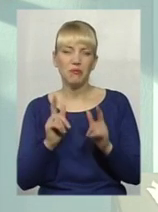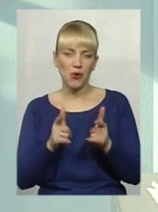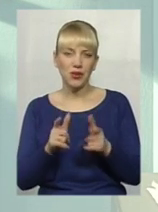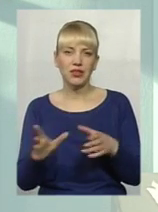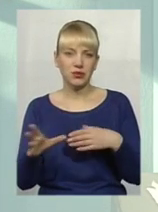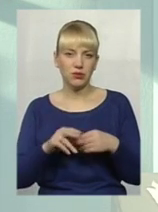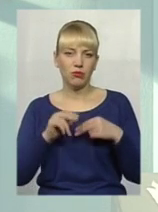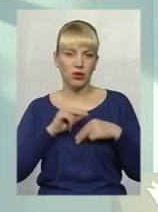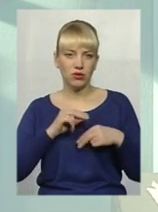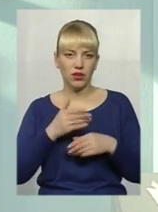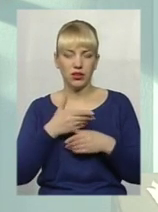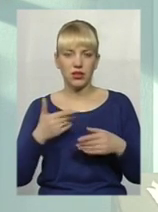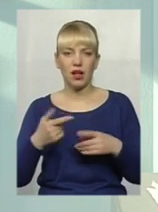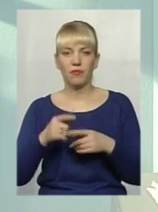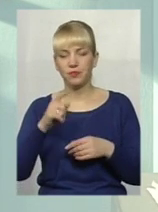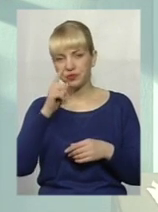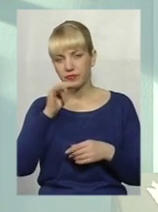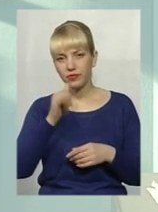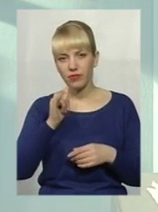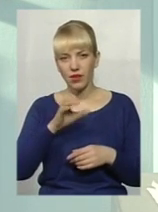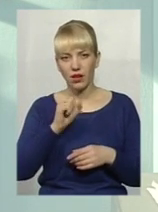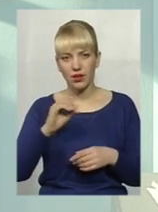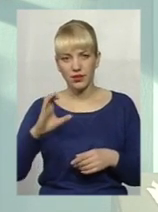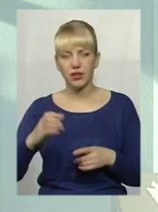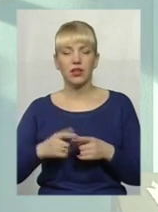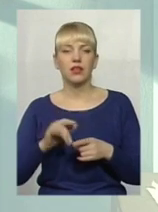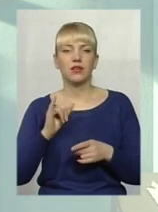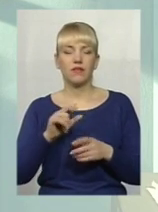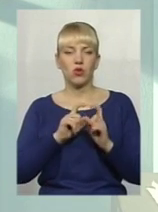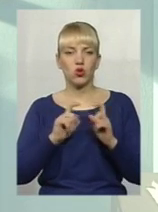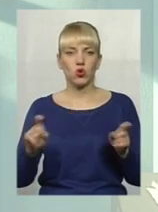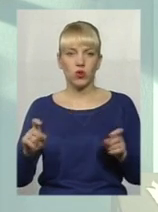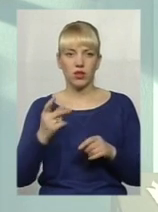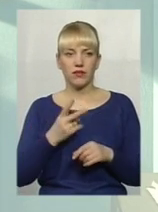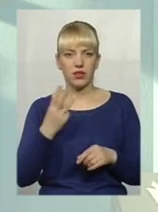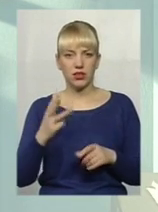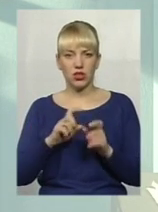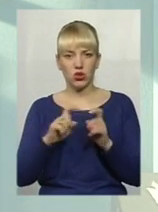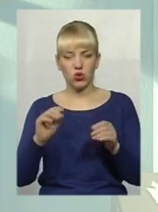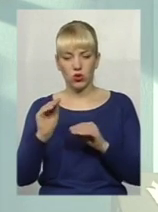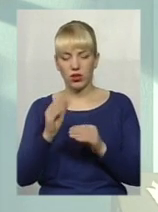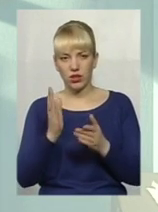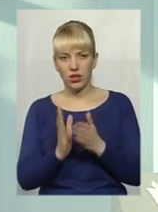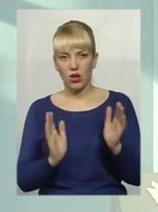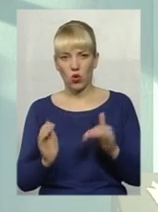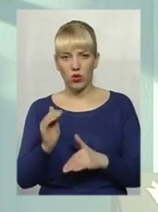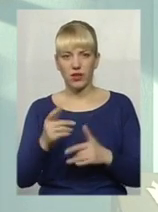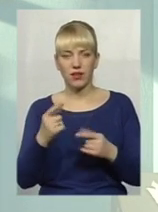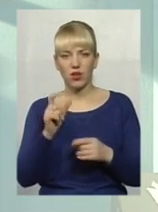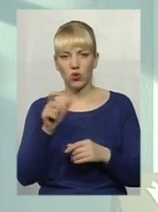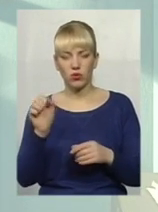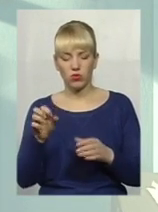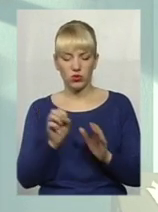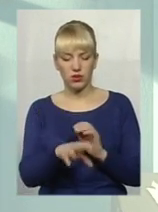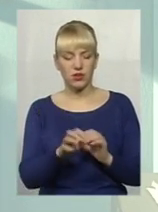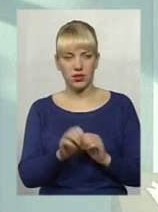співпрацювати, автозаправні станції – в школах, в 23 школах, 22 розміщені контейнери, де можуть люди здати своїм сусідам, діткам,